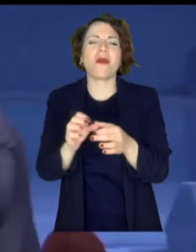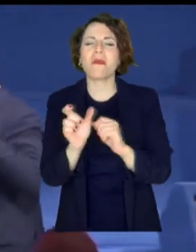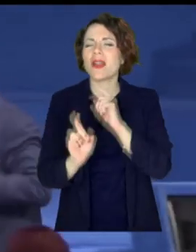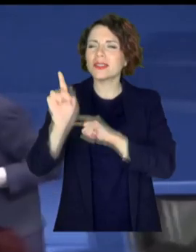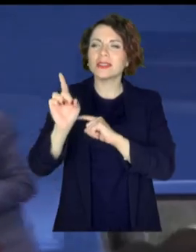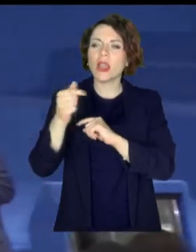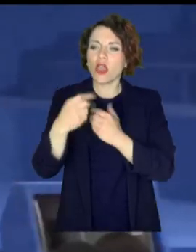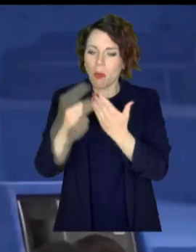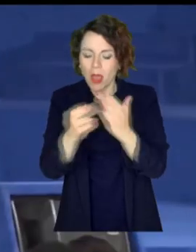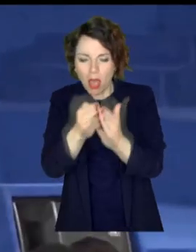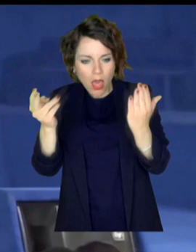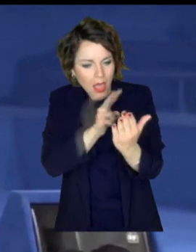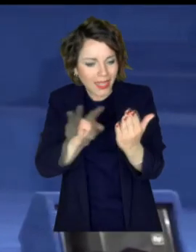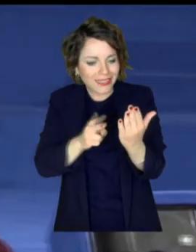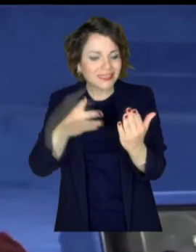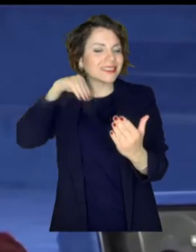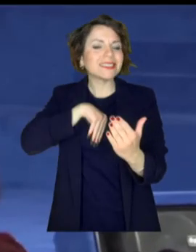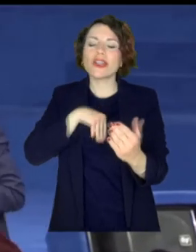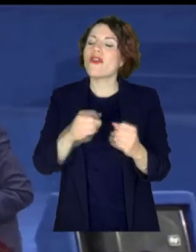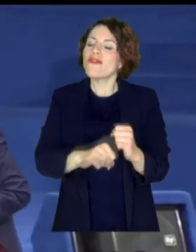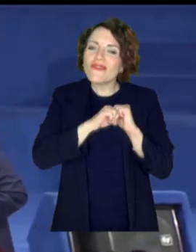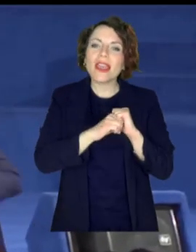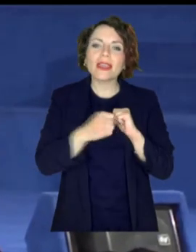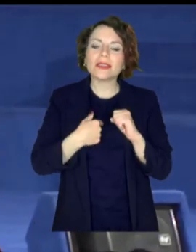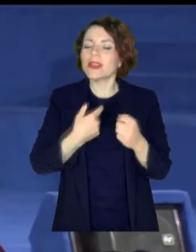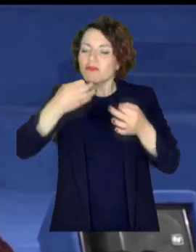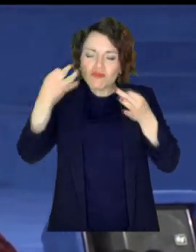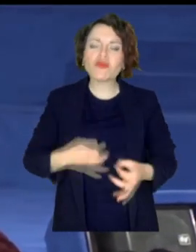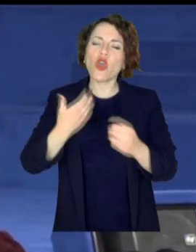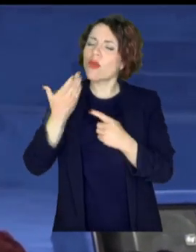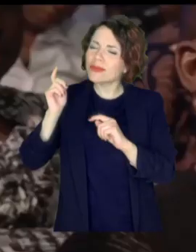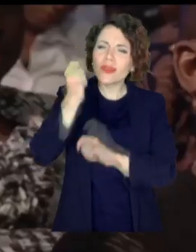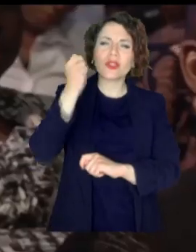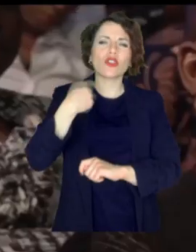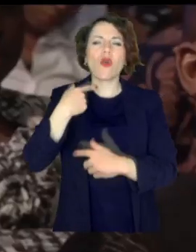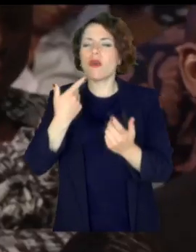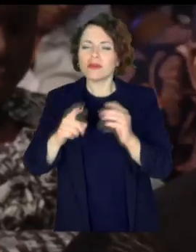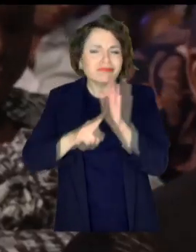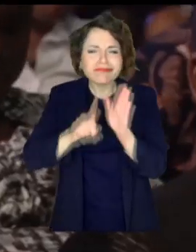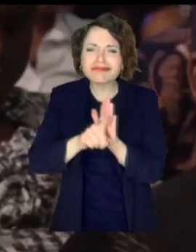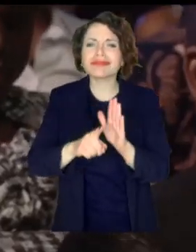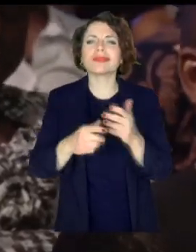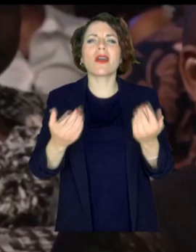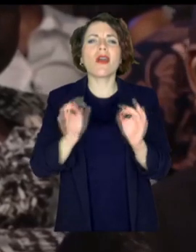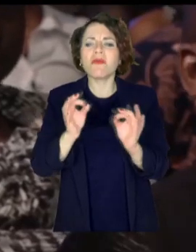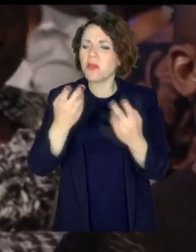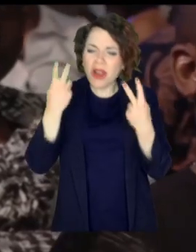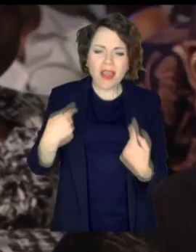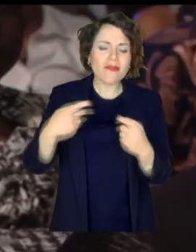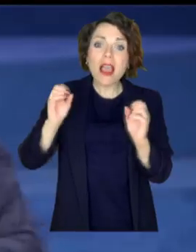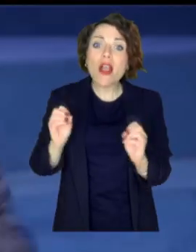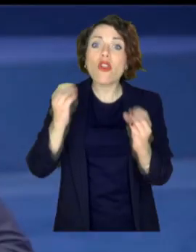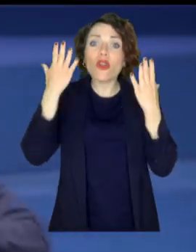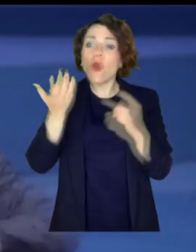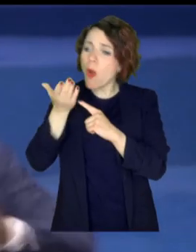parola, la fede entra nel mio spirito. Ho la dimostrazione della mia vittoria, ho la dimostrazione del mio successo, ho la dimostrazione di una vita gloriosa,